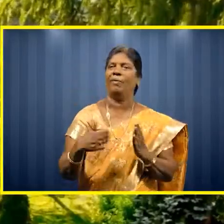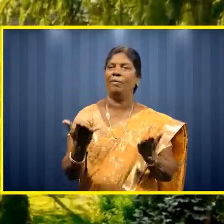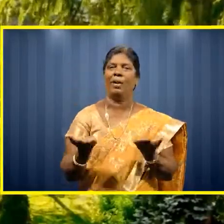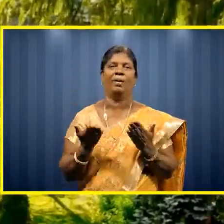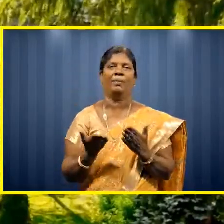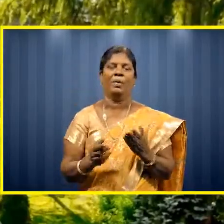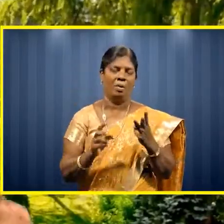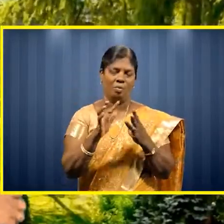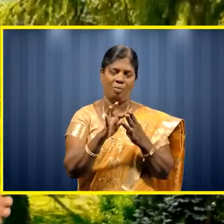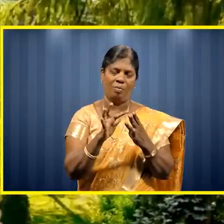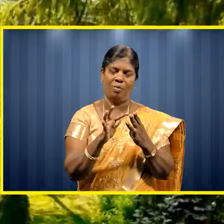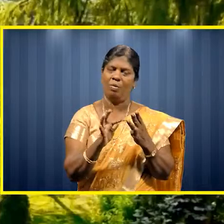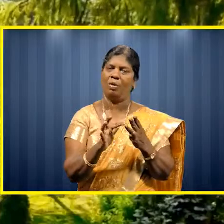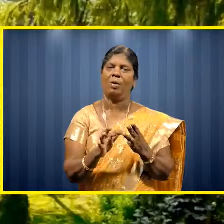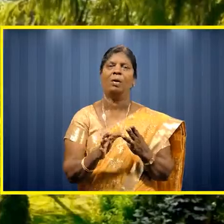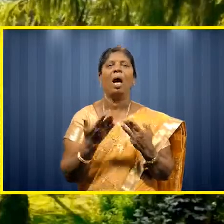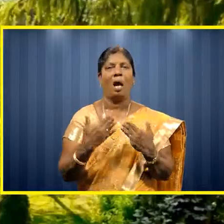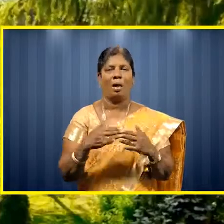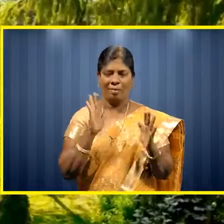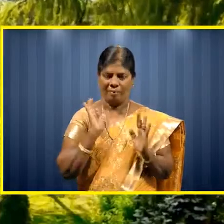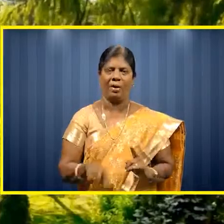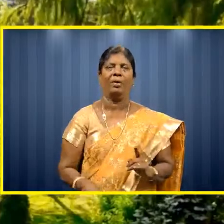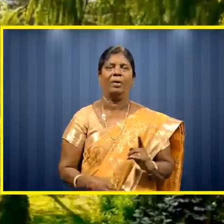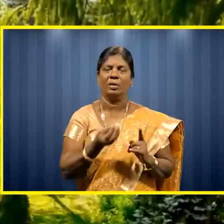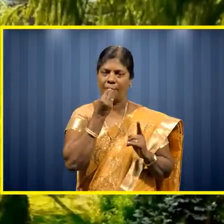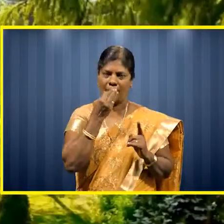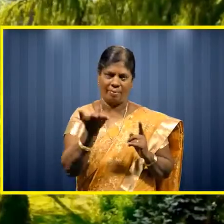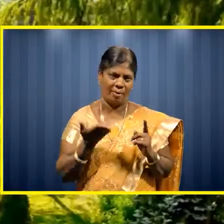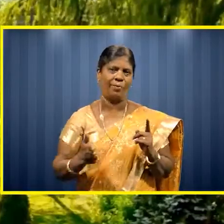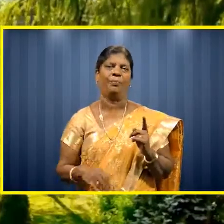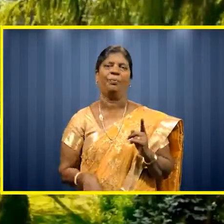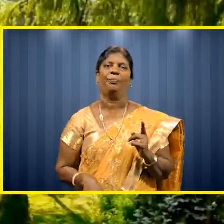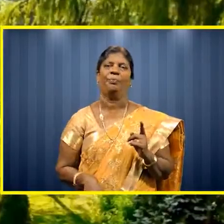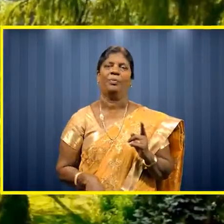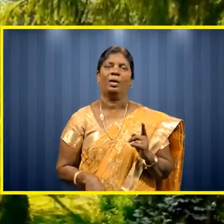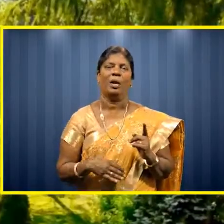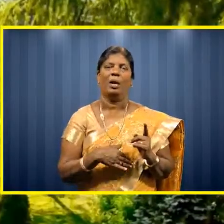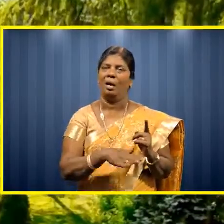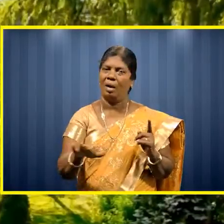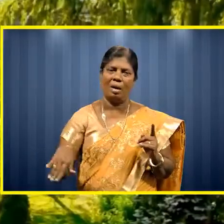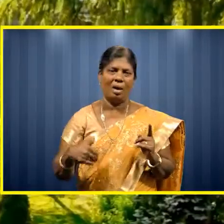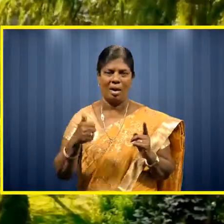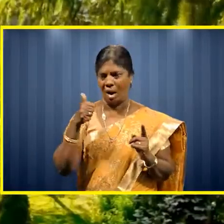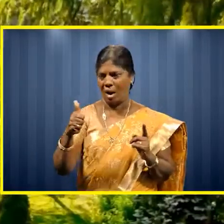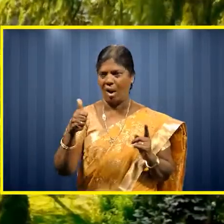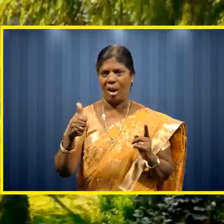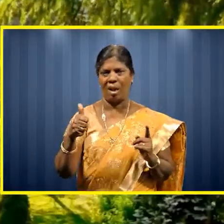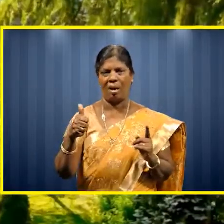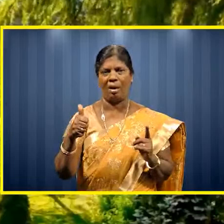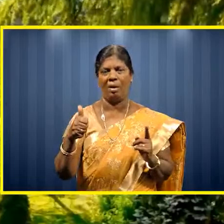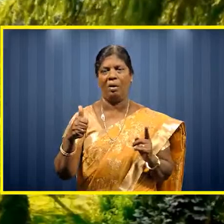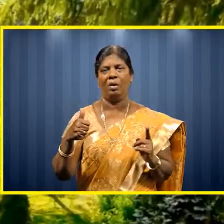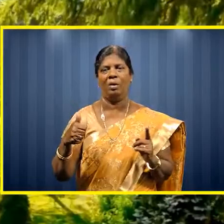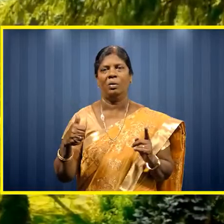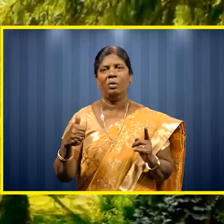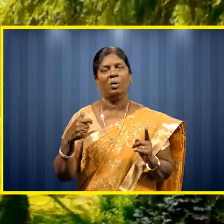உறைவிடம் வேண்டும். இது 3 அடிப்படையானவைகள். சாப்பாடு வேணும், நமக்கு நல்ல